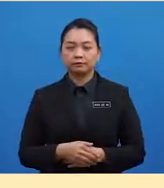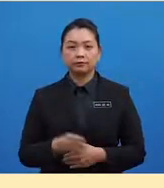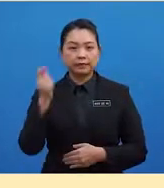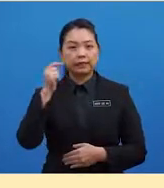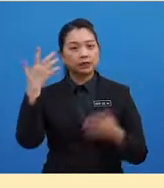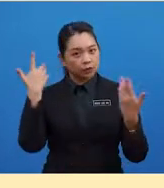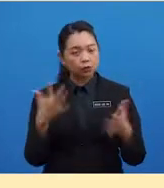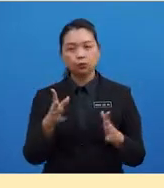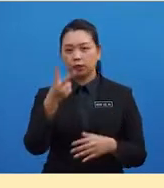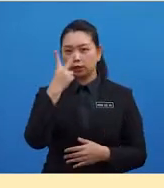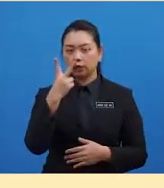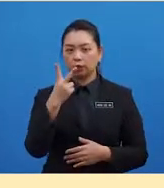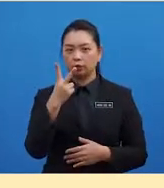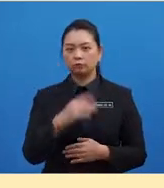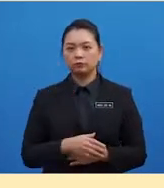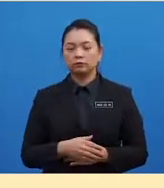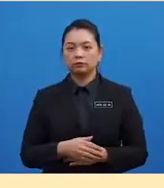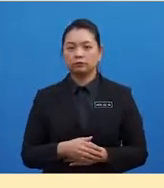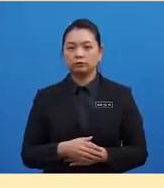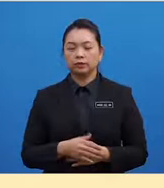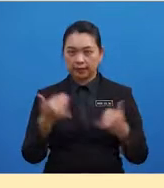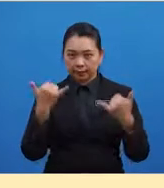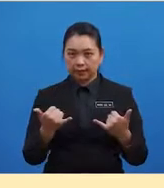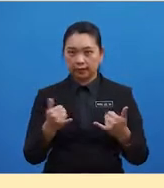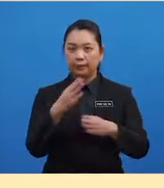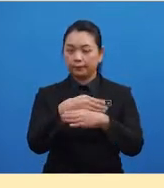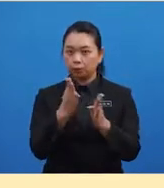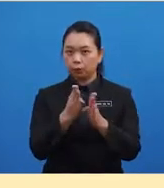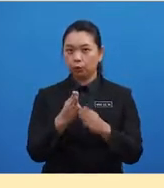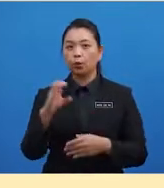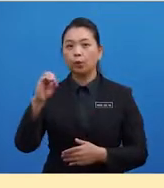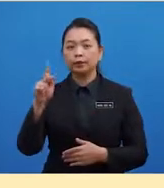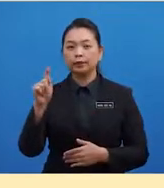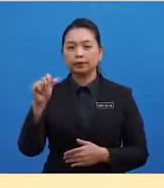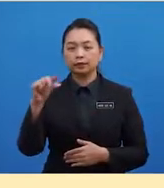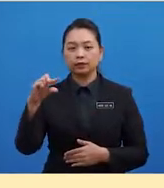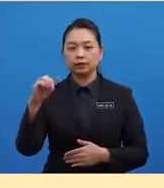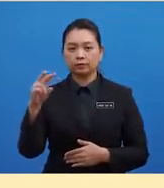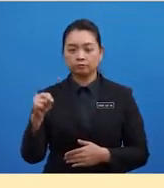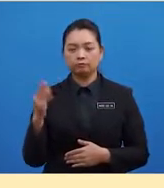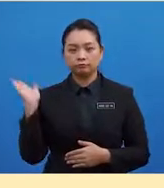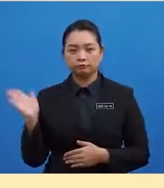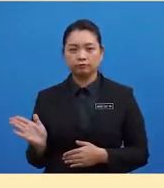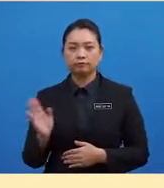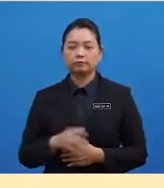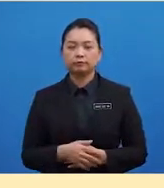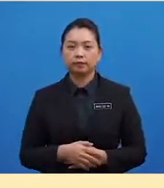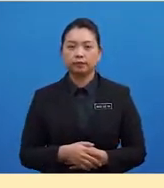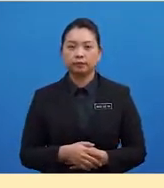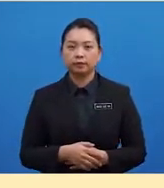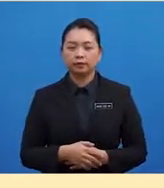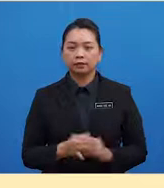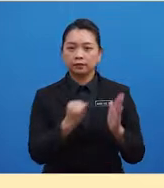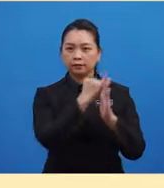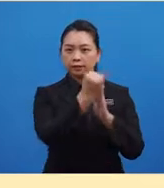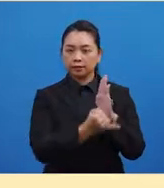jam dinding yang berbentuk segi empat dan sekarang bentuk poligon oktagon pula. Untuk pengetahuan murid-murid, jam